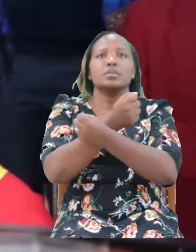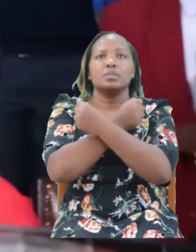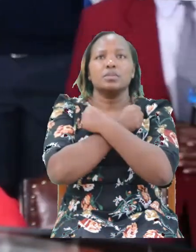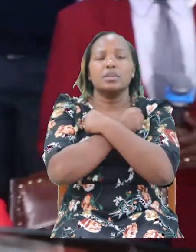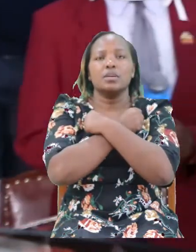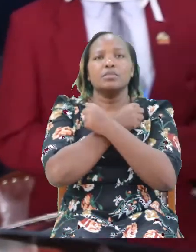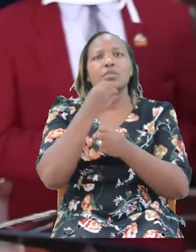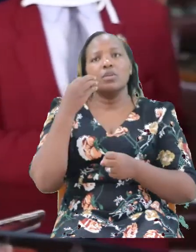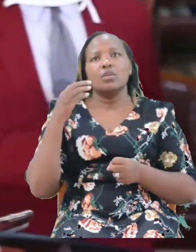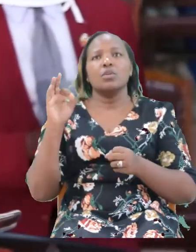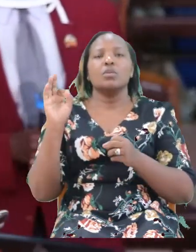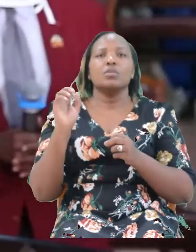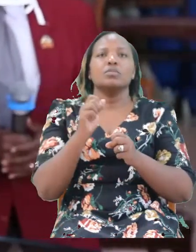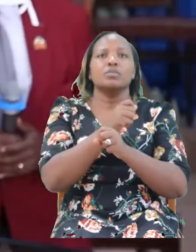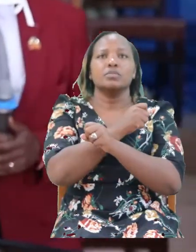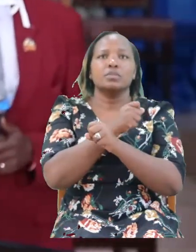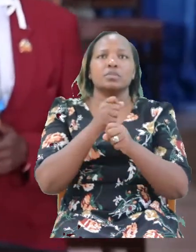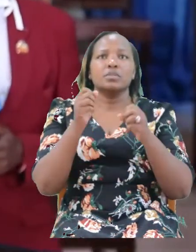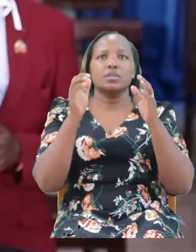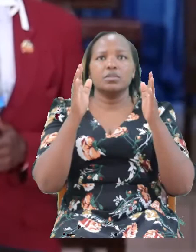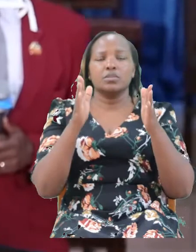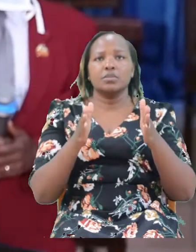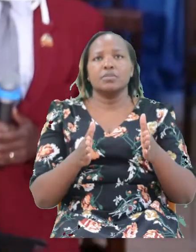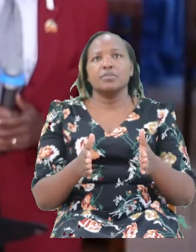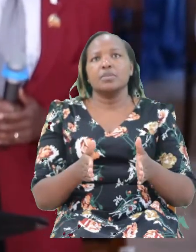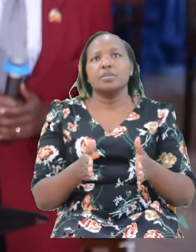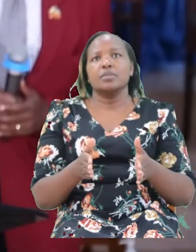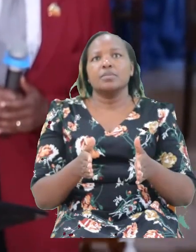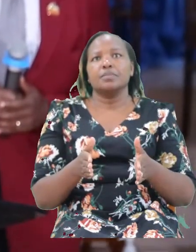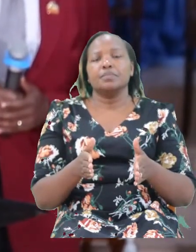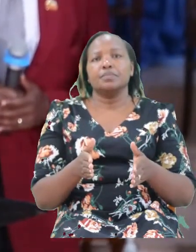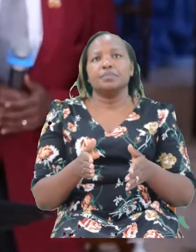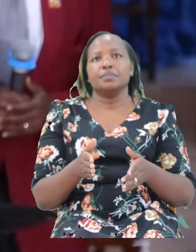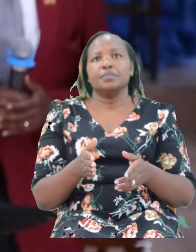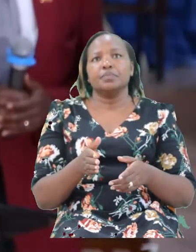kutangaza upendo wa Mwokozi,